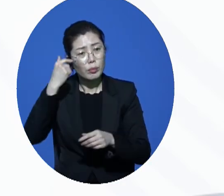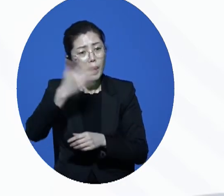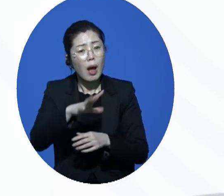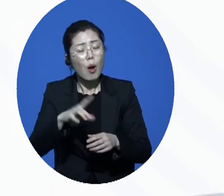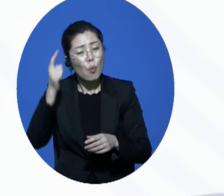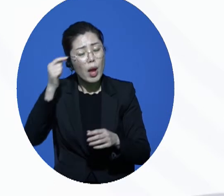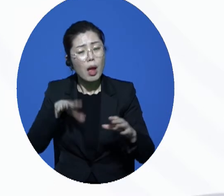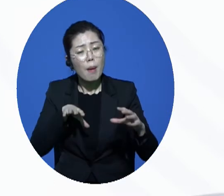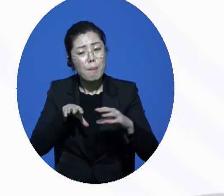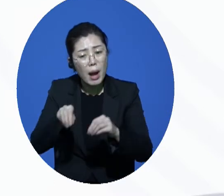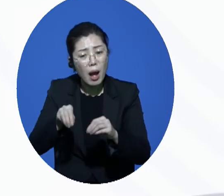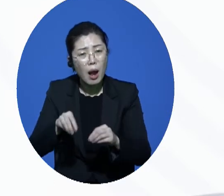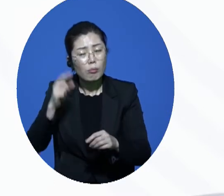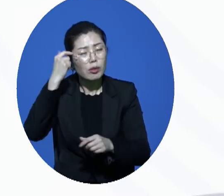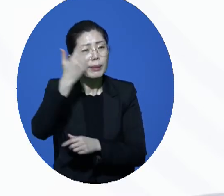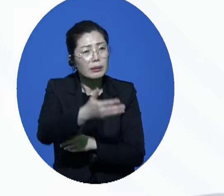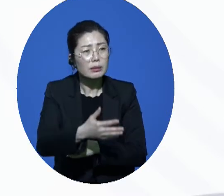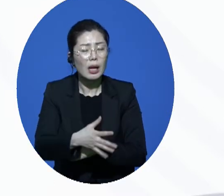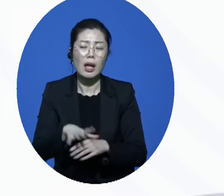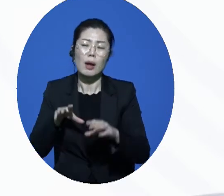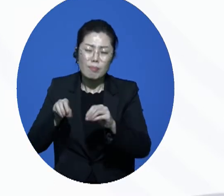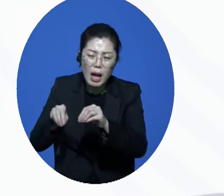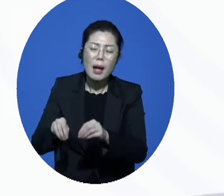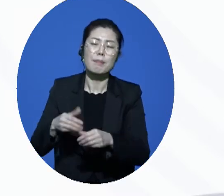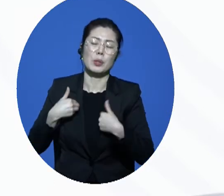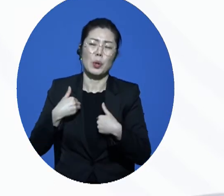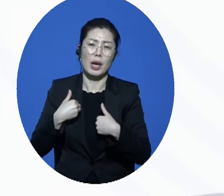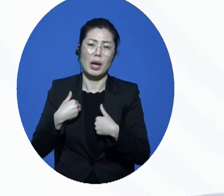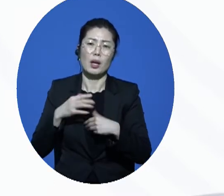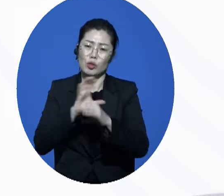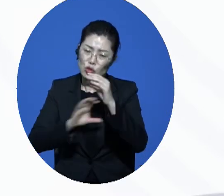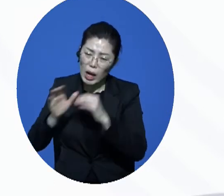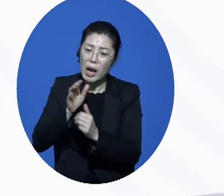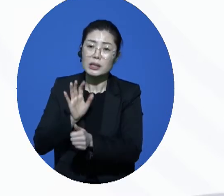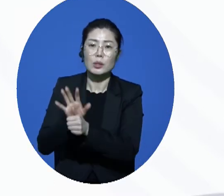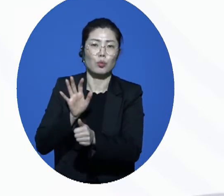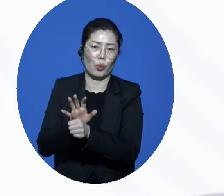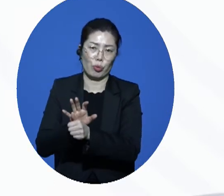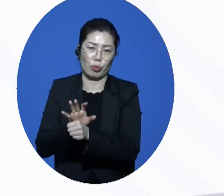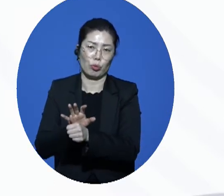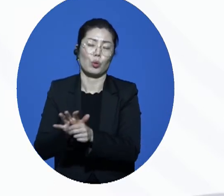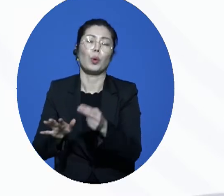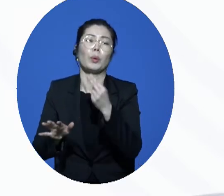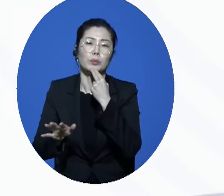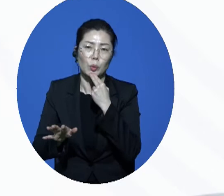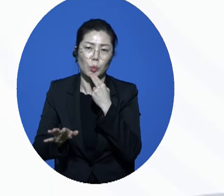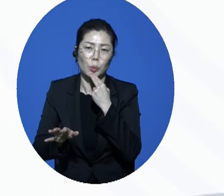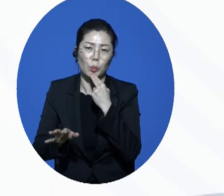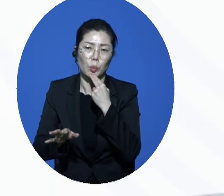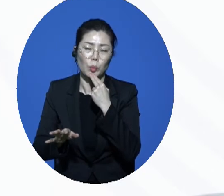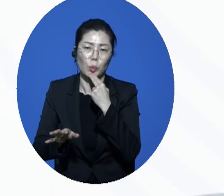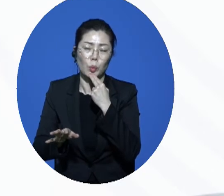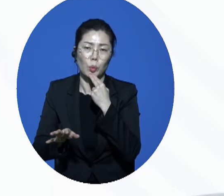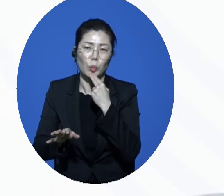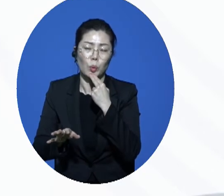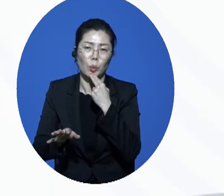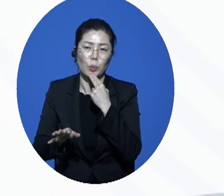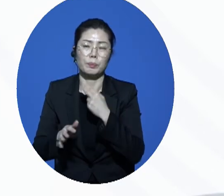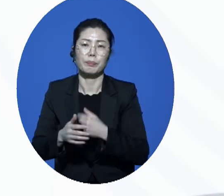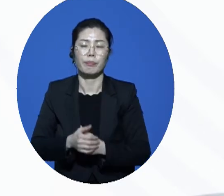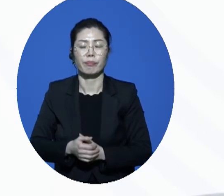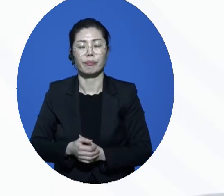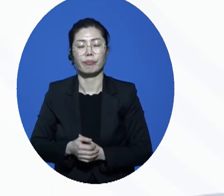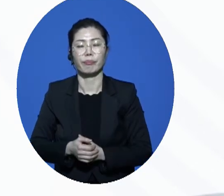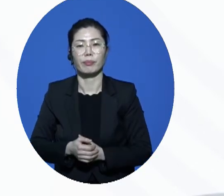된다라고만 통보를 해왔고, 이후에 전혀 이에 대한 추가 지원이나 활동전 중개기관이 할 수 있는 역할에 대해서